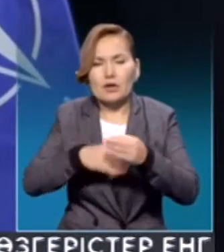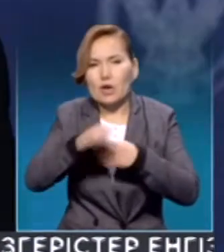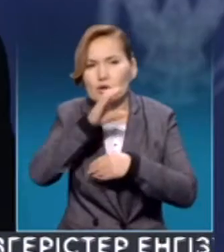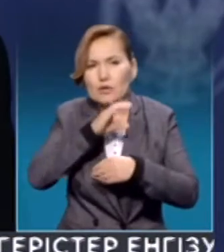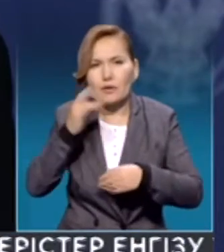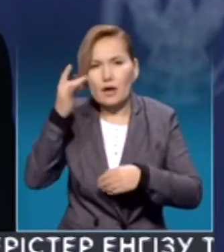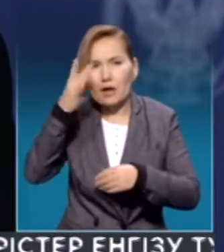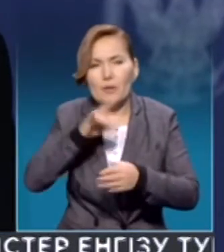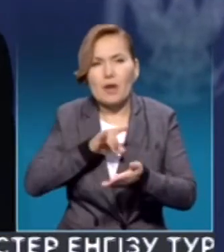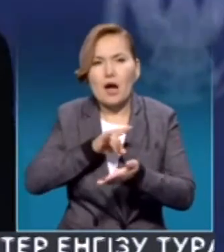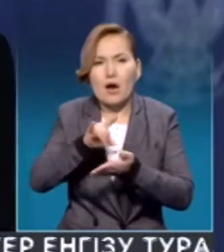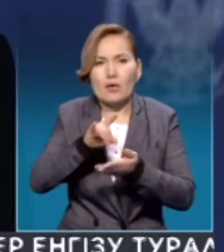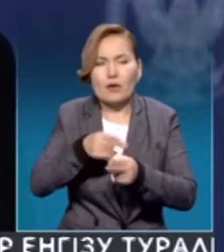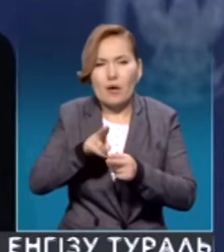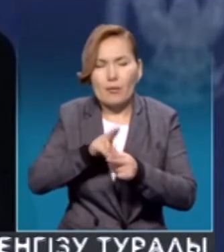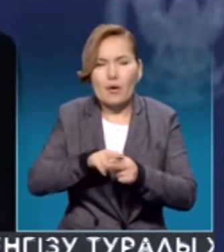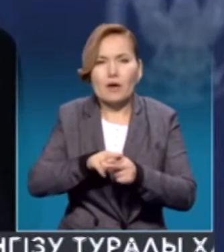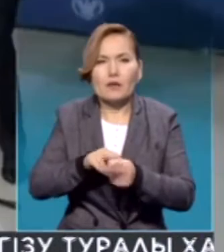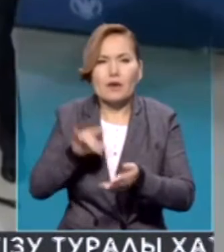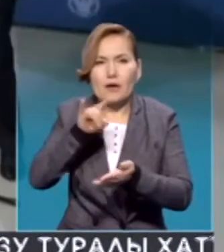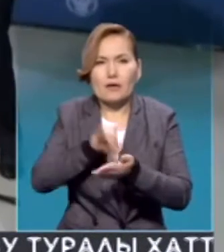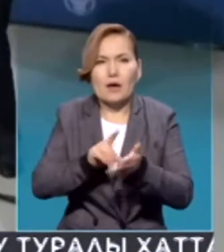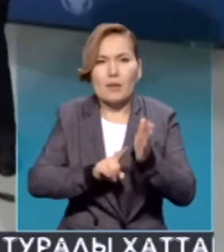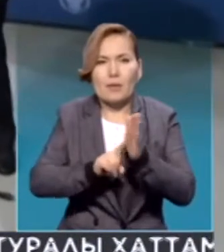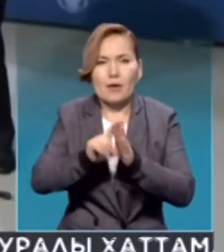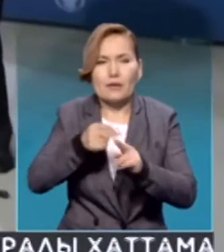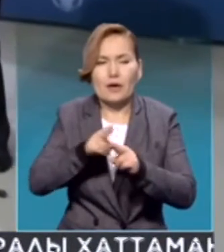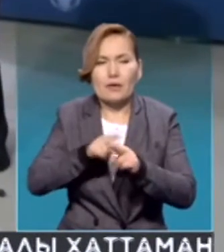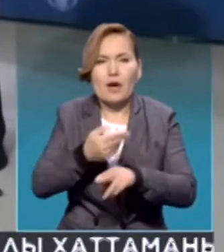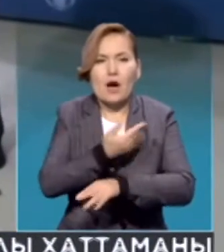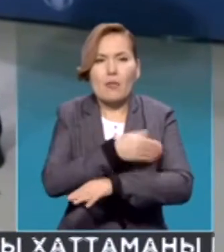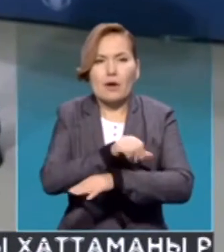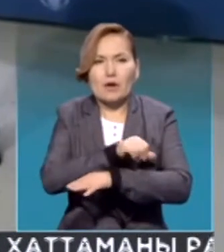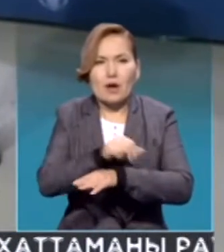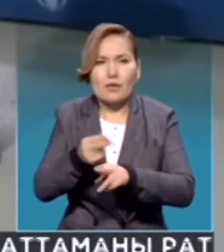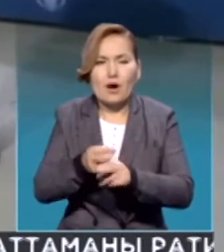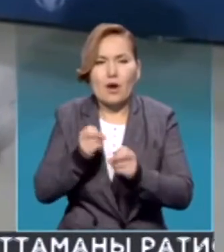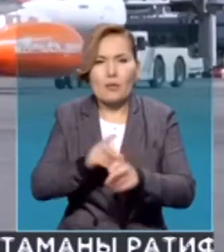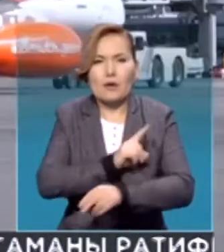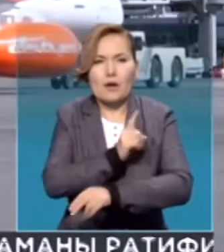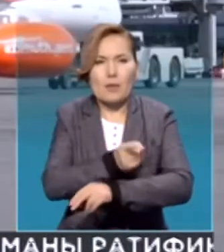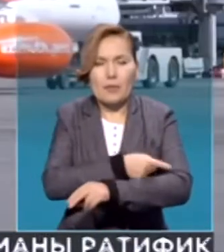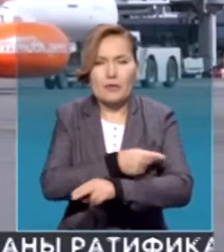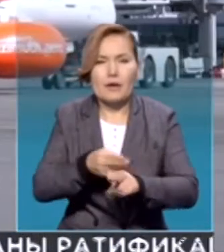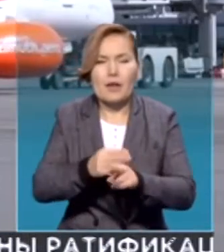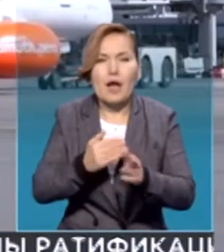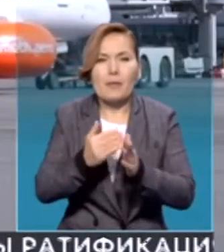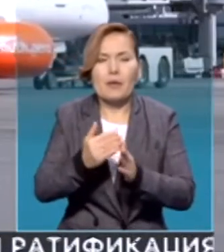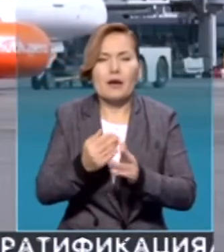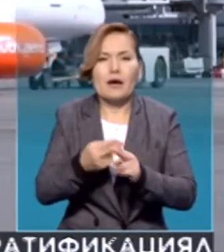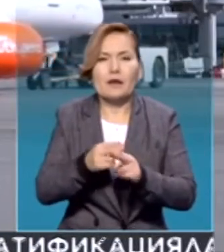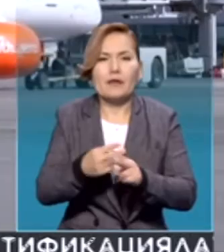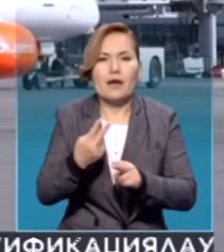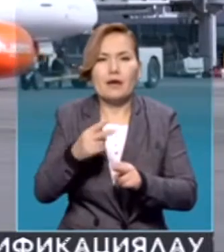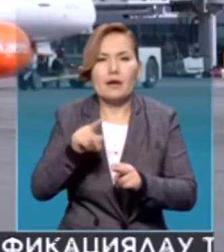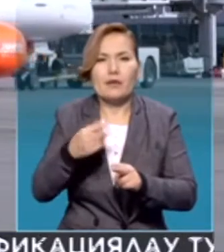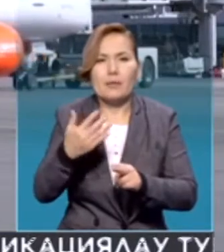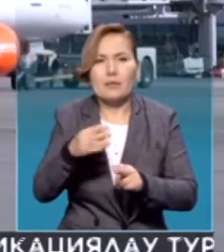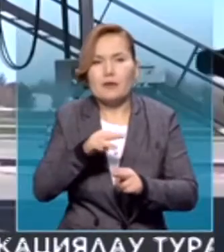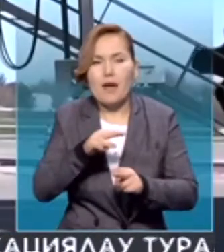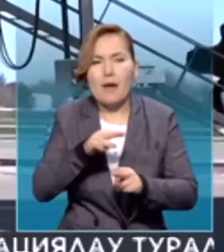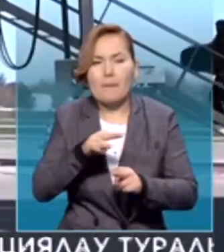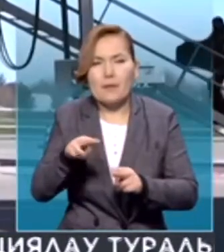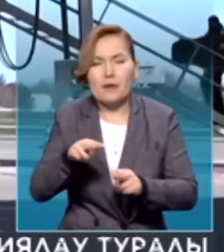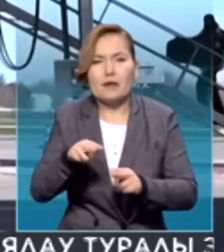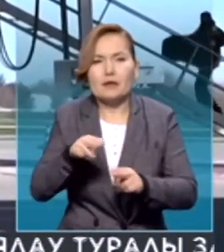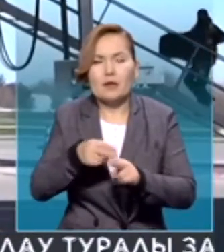Африкадан ұшақ рейстерін қабылдай бастайды. Осыған орай Польша шекарадағы қауіпсіздікті күшейту үшін биіктігі 2,5 метр болатын қоршау тұрғызуға